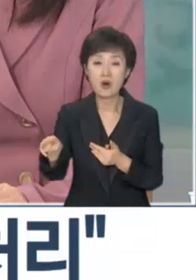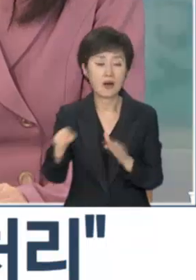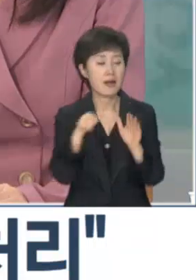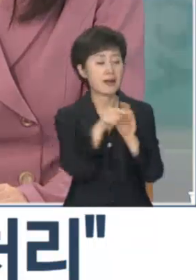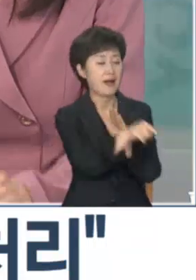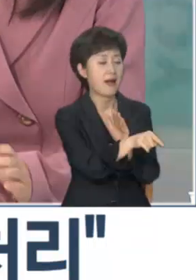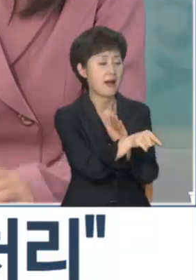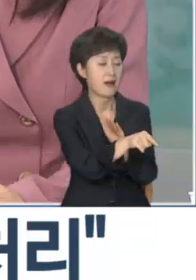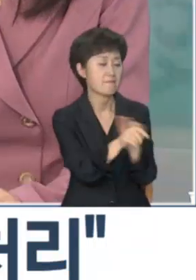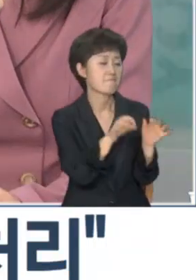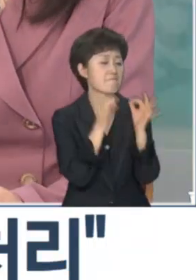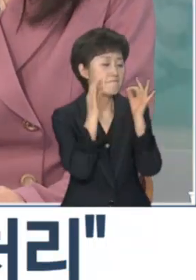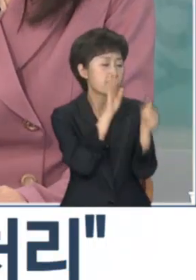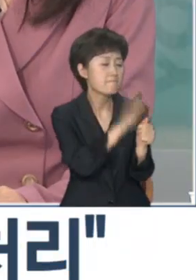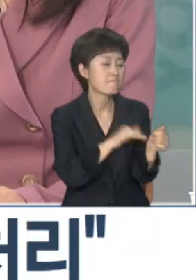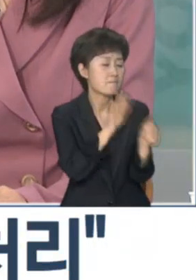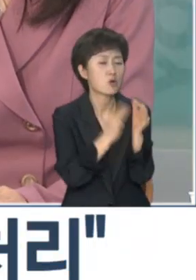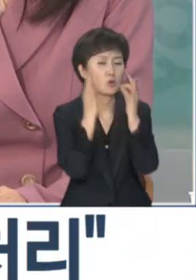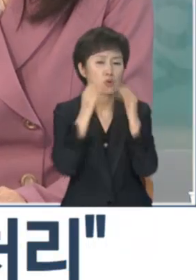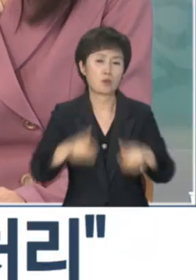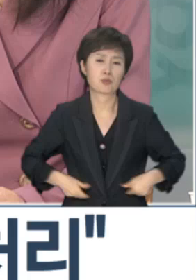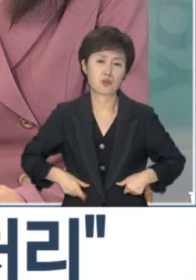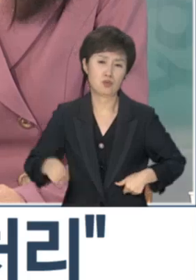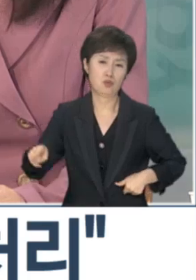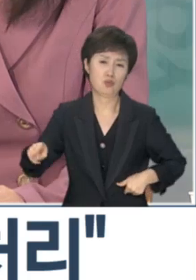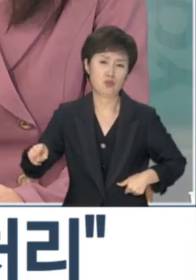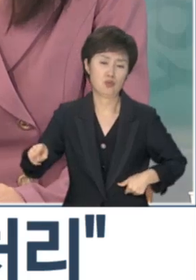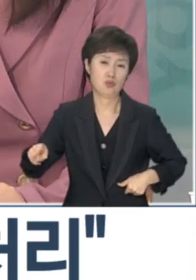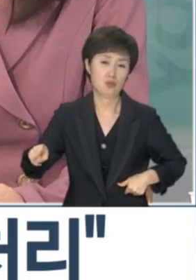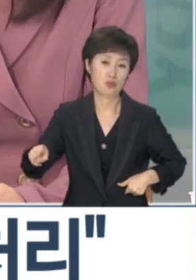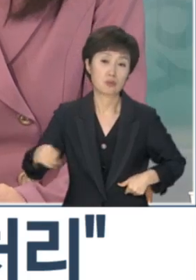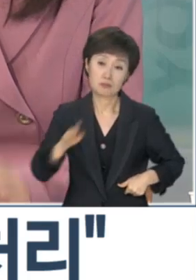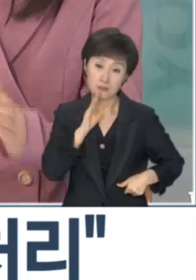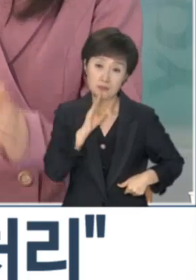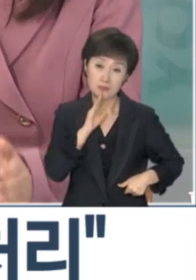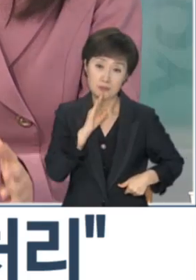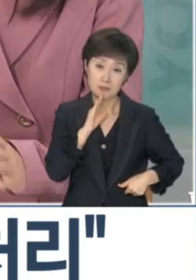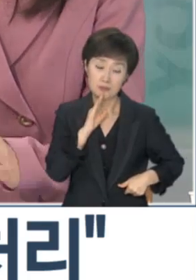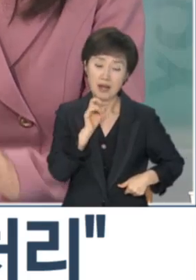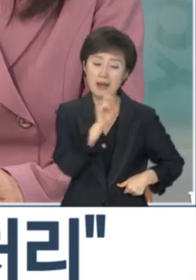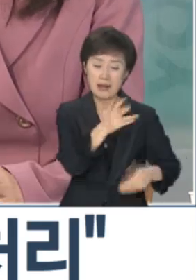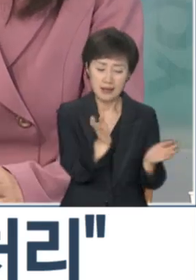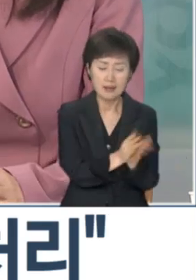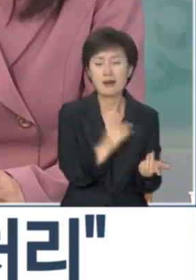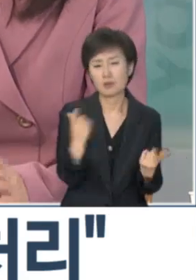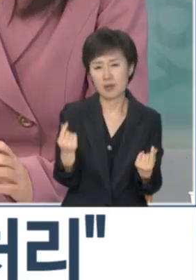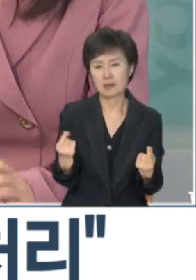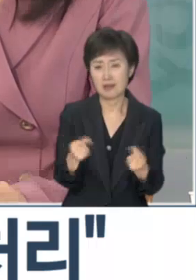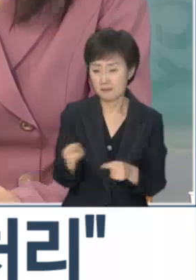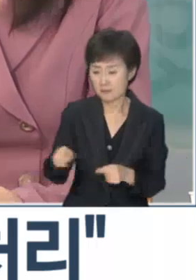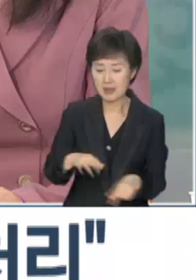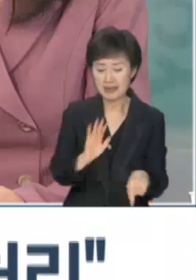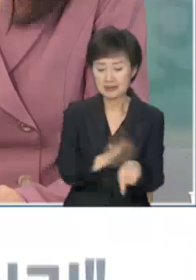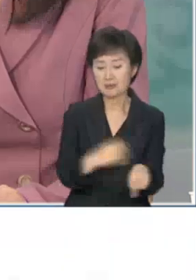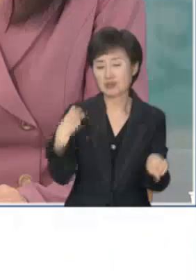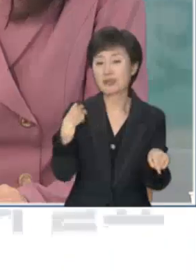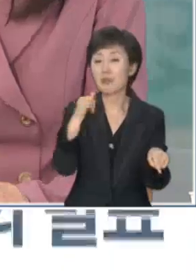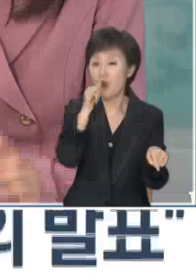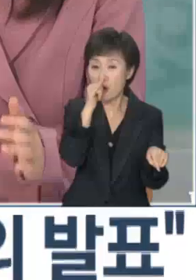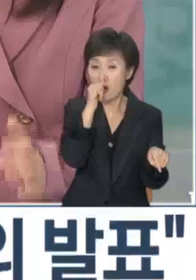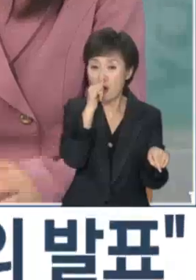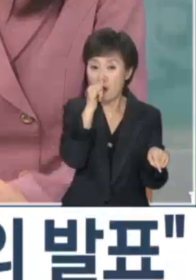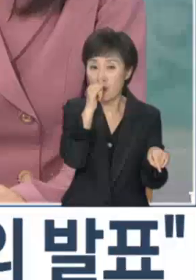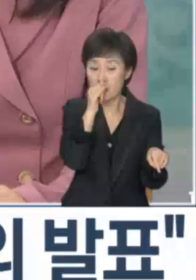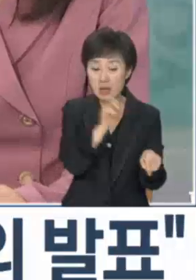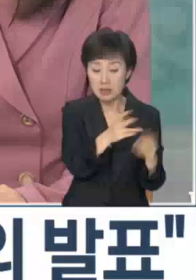야당을 향해서 협치의 노력을 했어야 되는 것이 아닌가라는 생각이 듭니다. 물론 야당도 그 과정에서의 책임이 있었겠지만